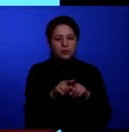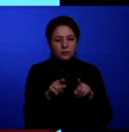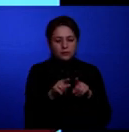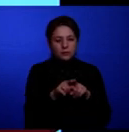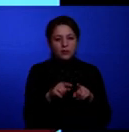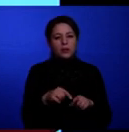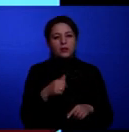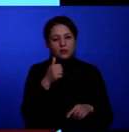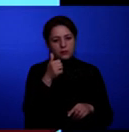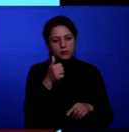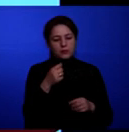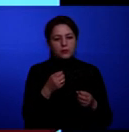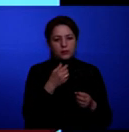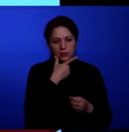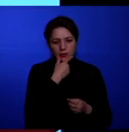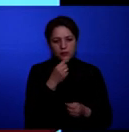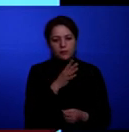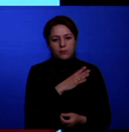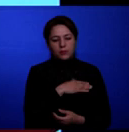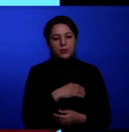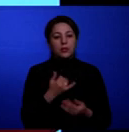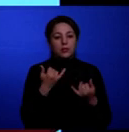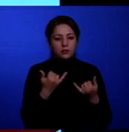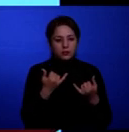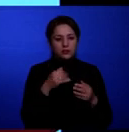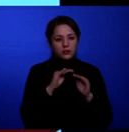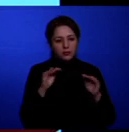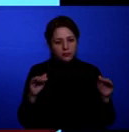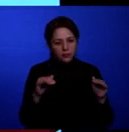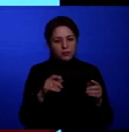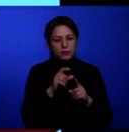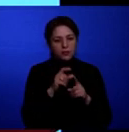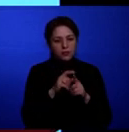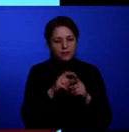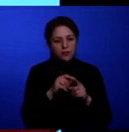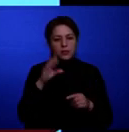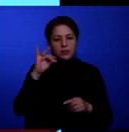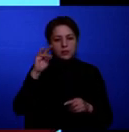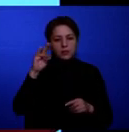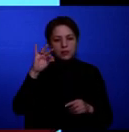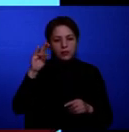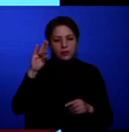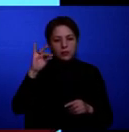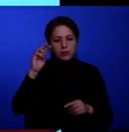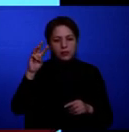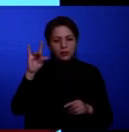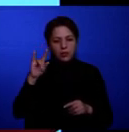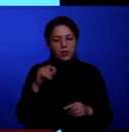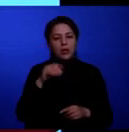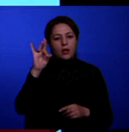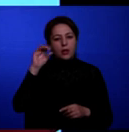крашен так вот ребятки слова-синонимы ребята